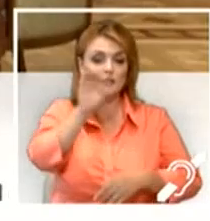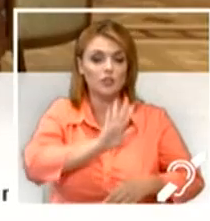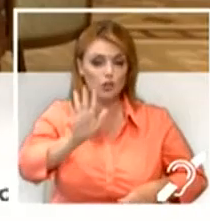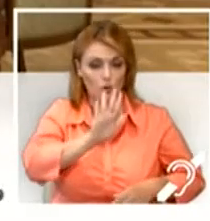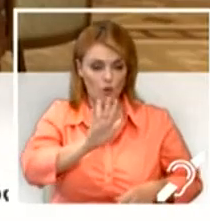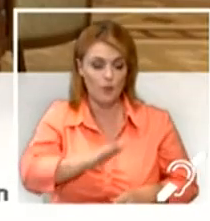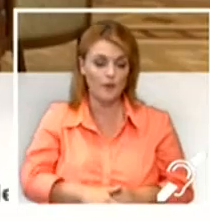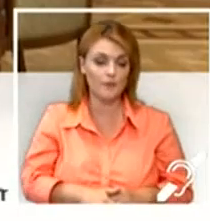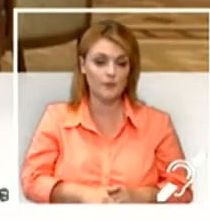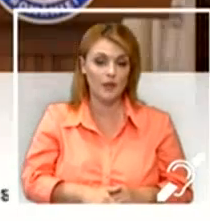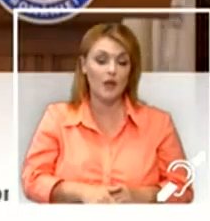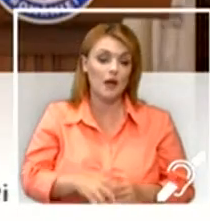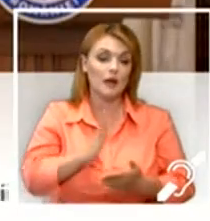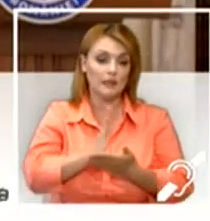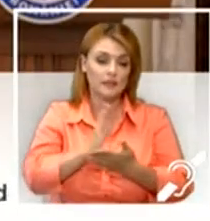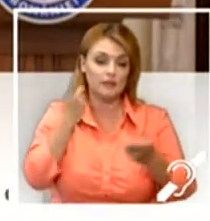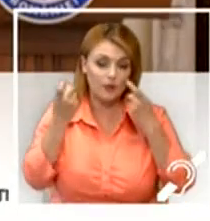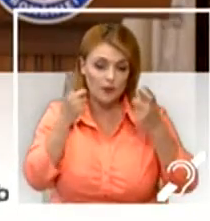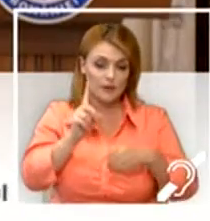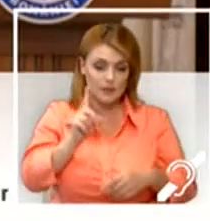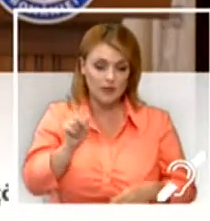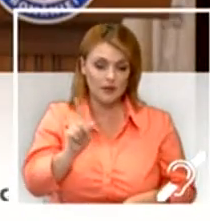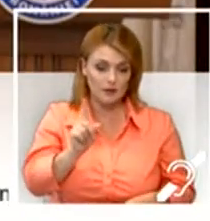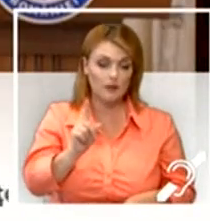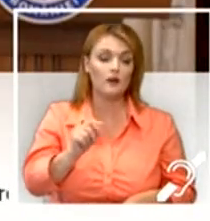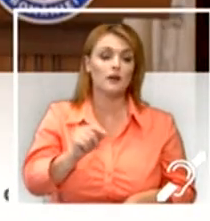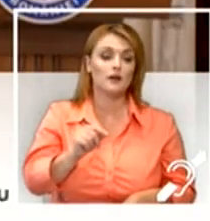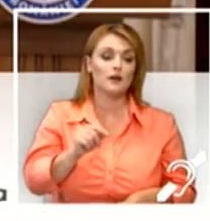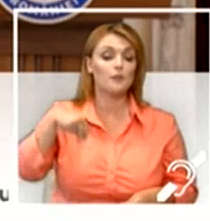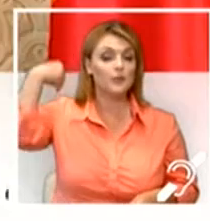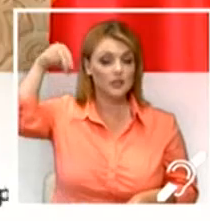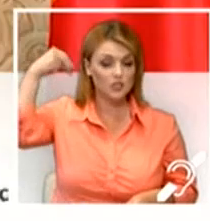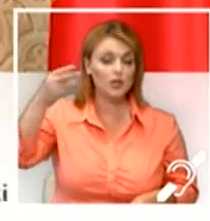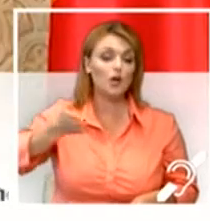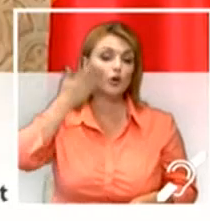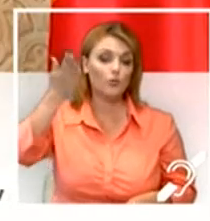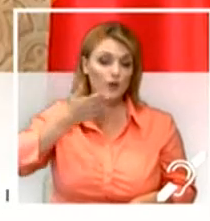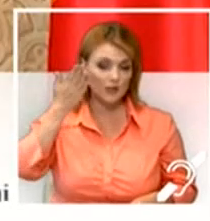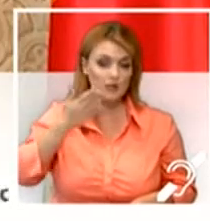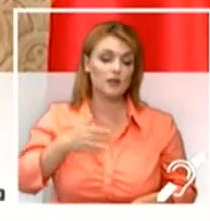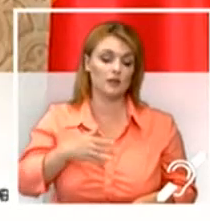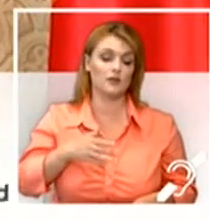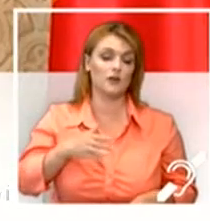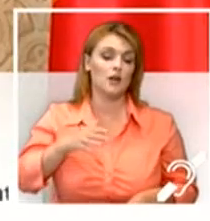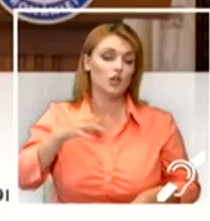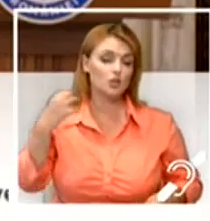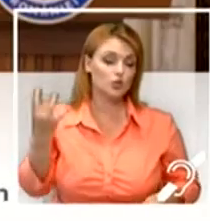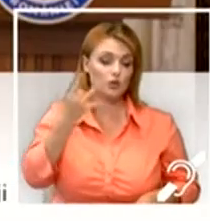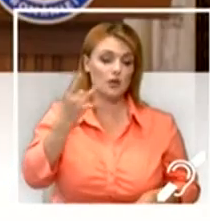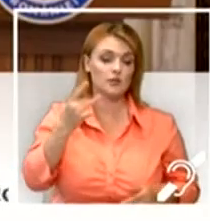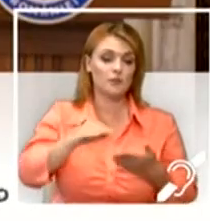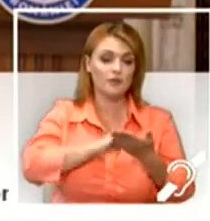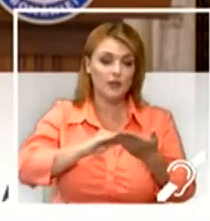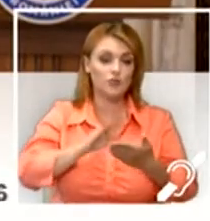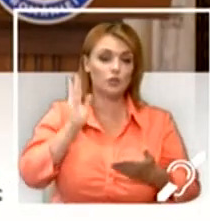Într-un comunicat de presă al președinției române se spune că, cităm, președintele României va reafirma sprijinul ferm